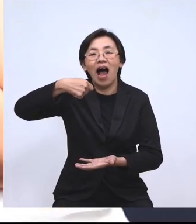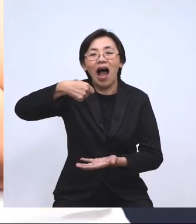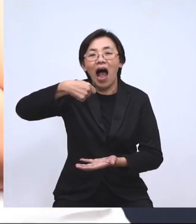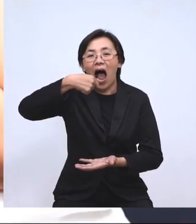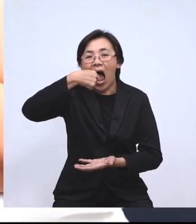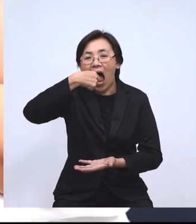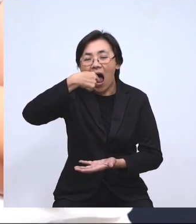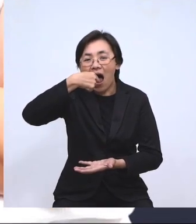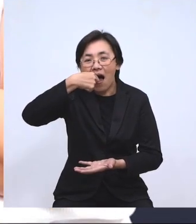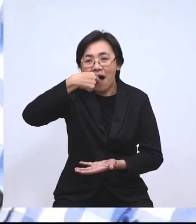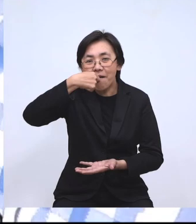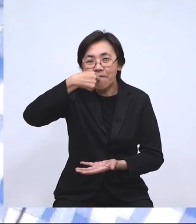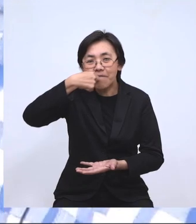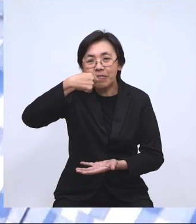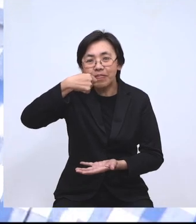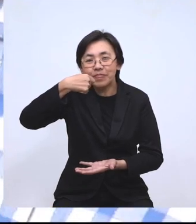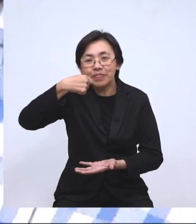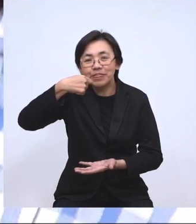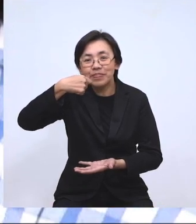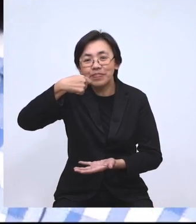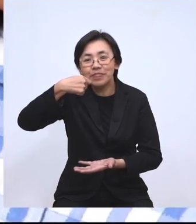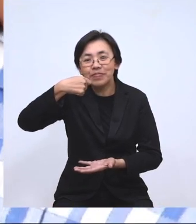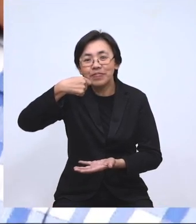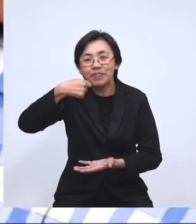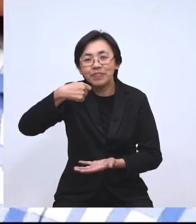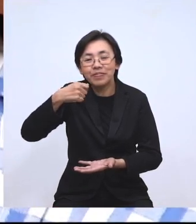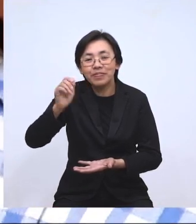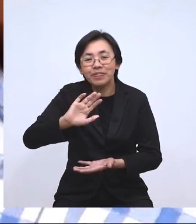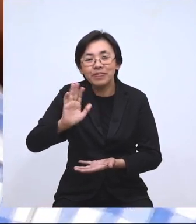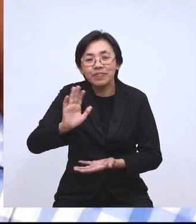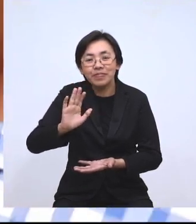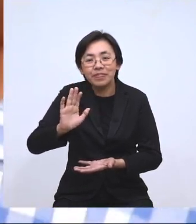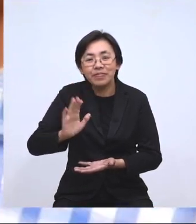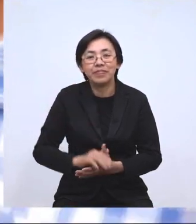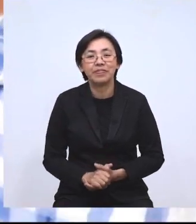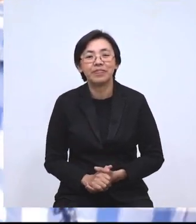ก ไม่กิน ไม่กินค่ะ ไม่กินนะคะแล้วว